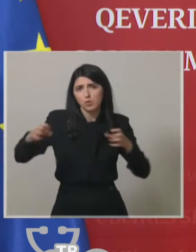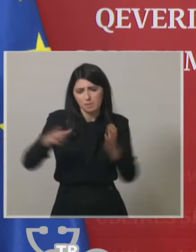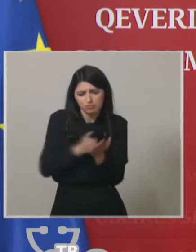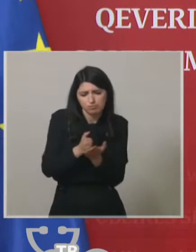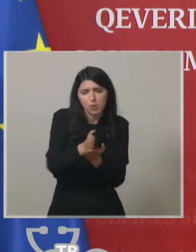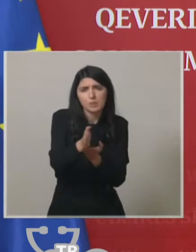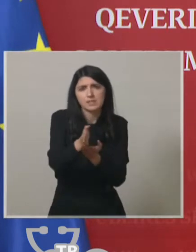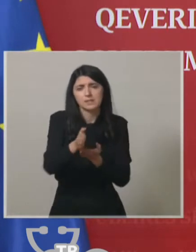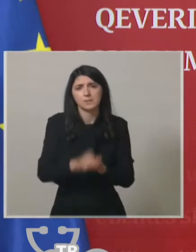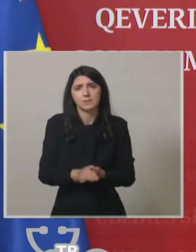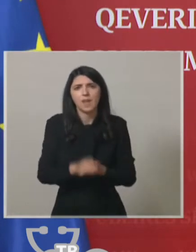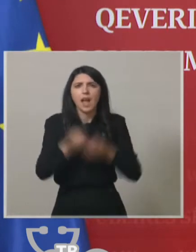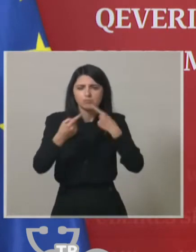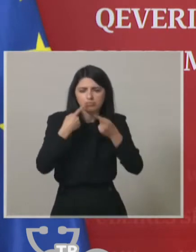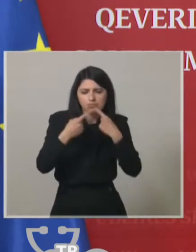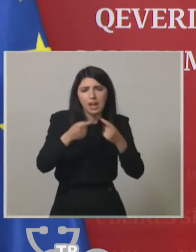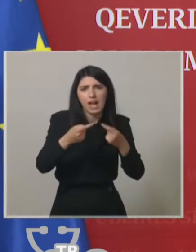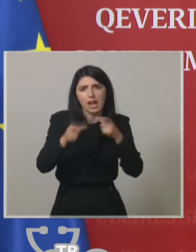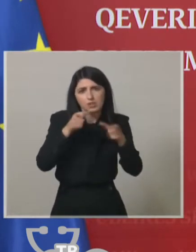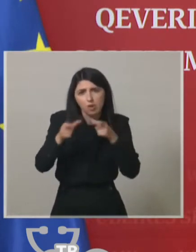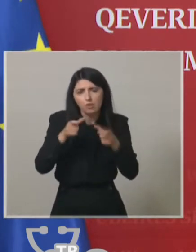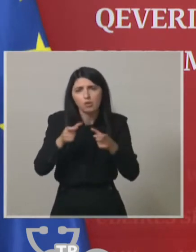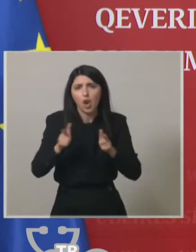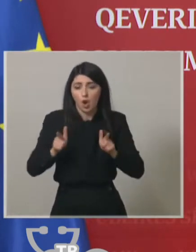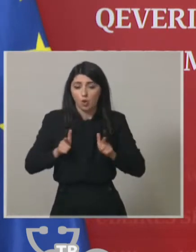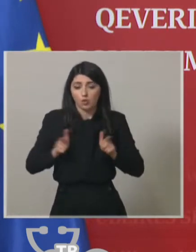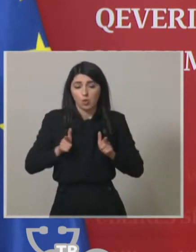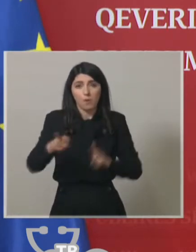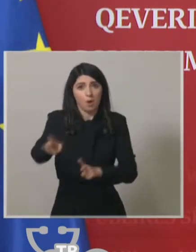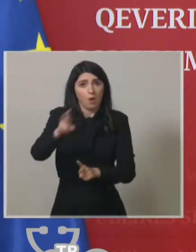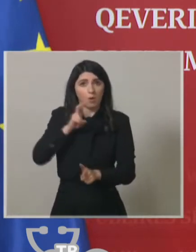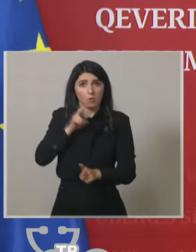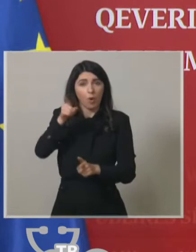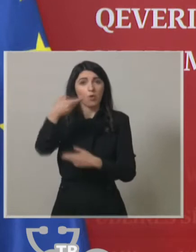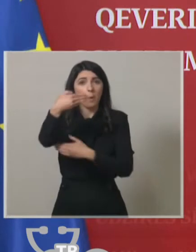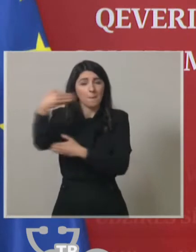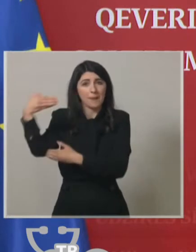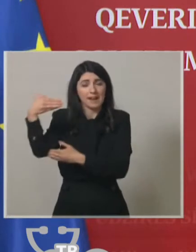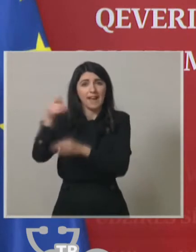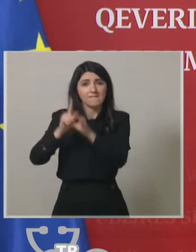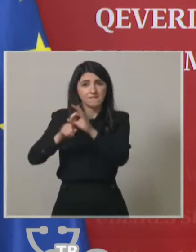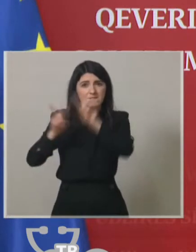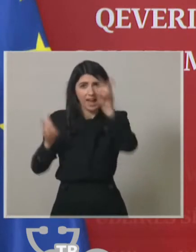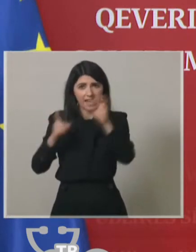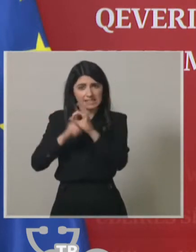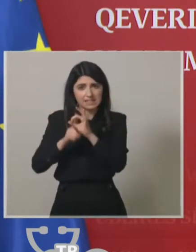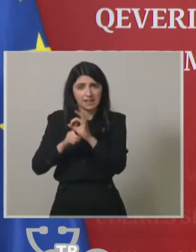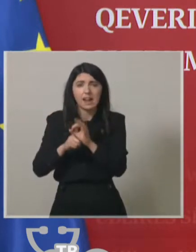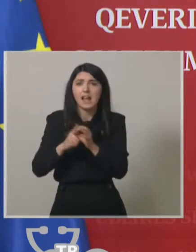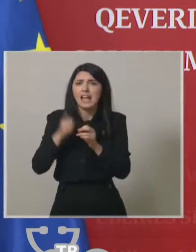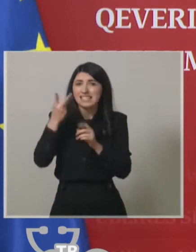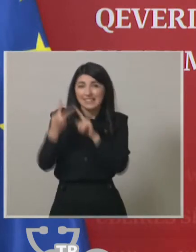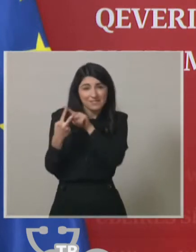на разговори и очекуваме фидбек од компанијата Pfizer за